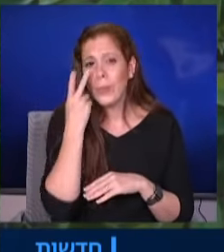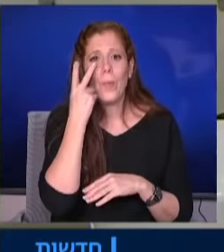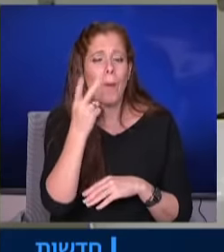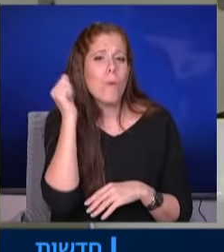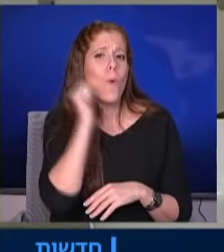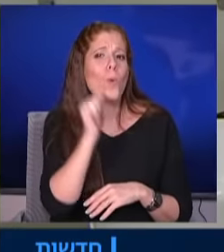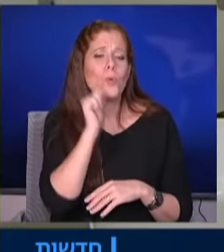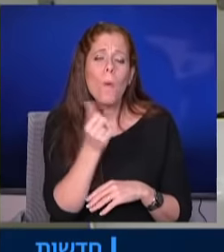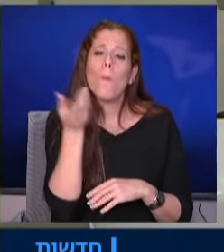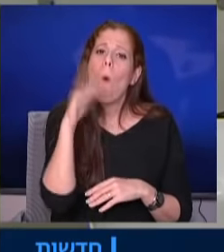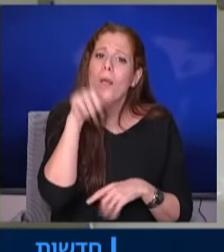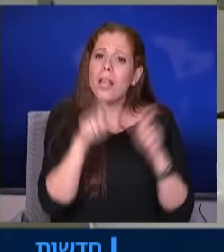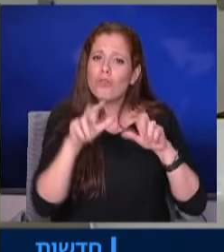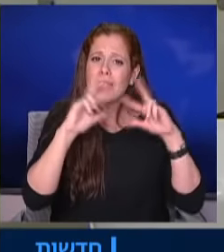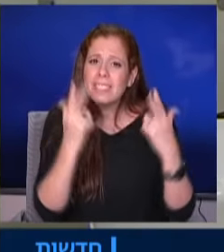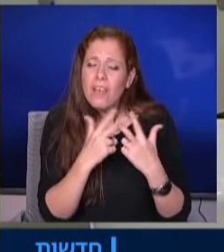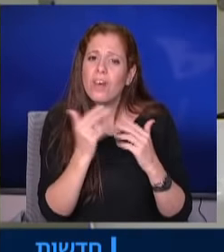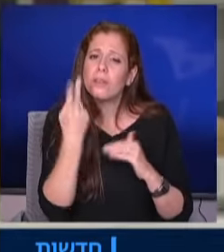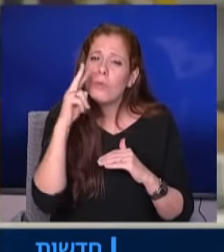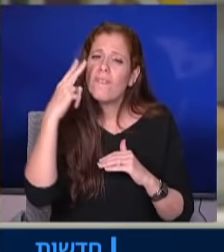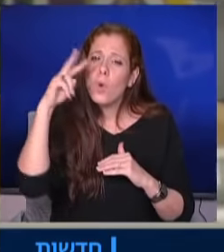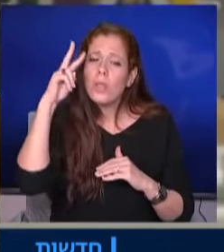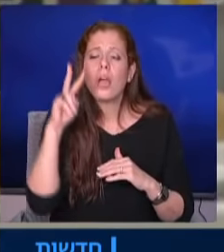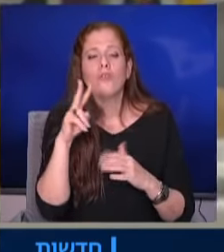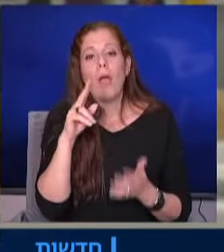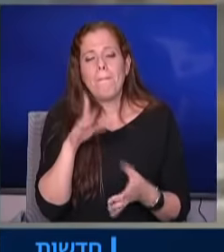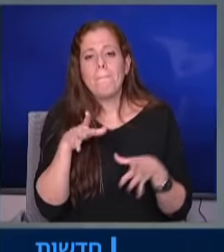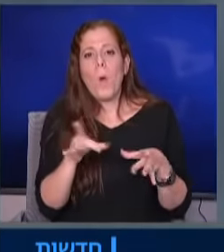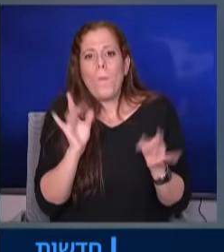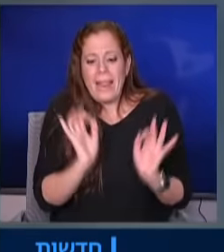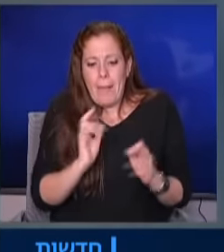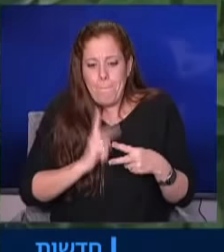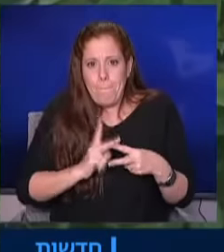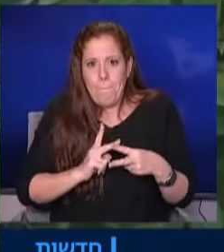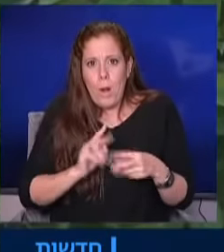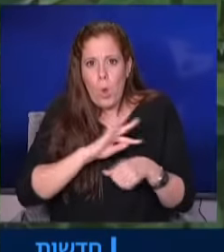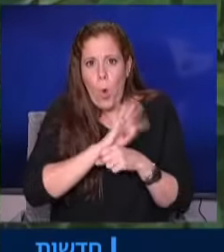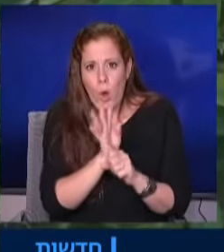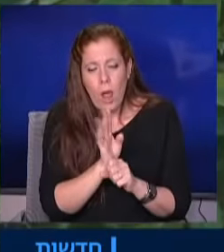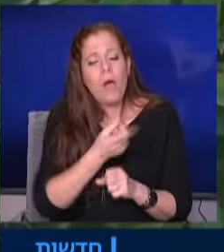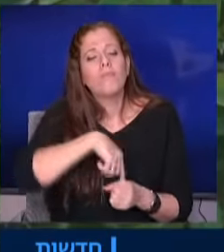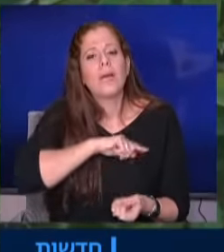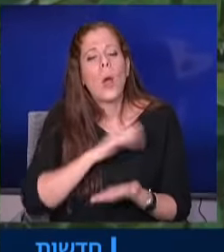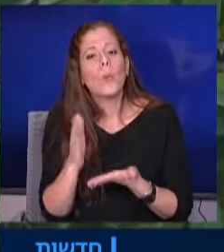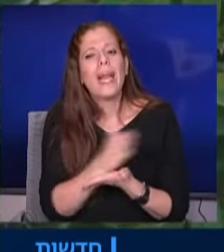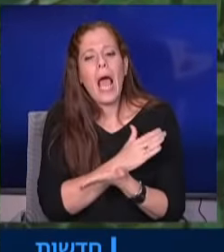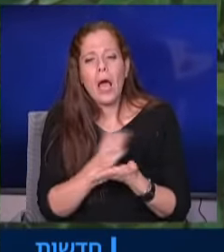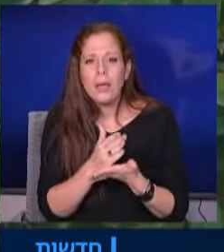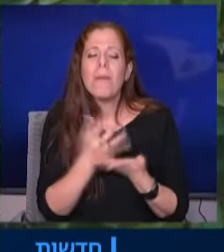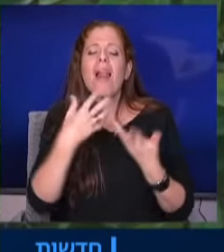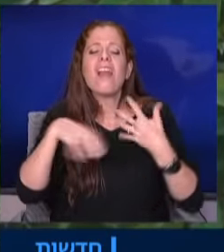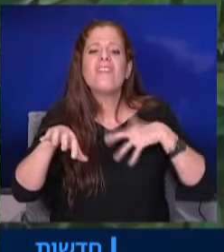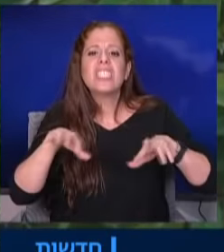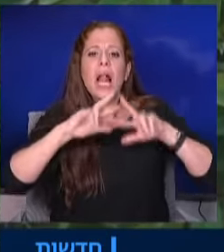ועוד אנשי צוות שנמצאים מאומתים לקורונה. אנחנו נערכים לפצל צוותים של מחלקות